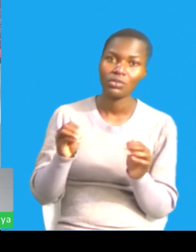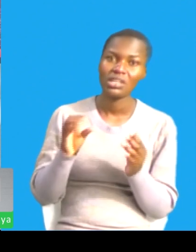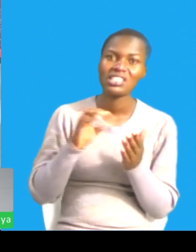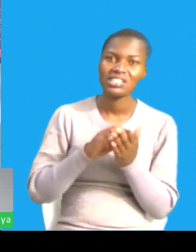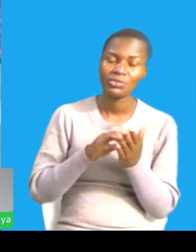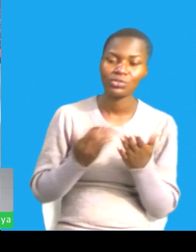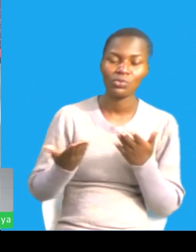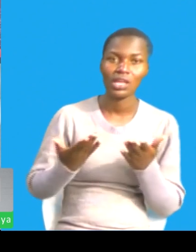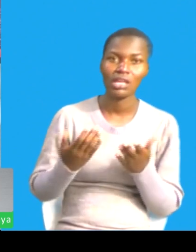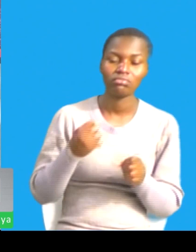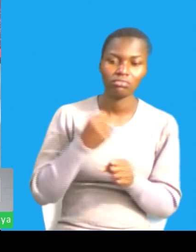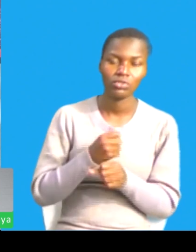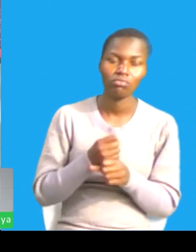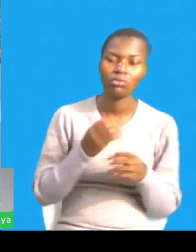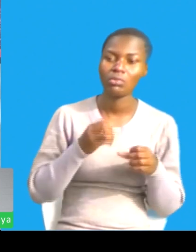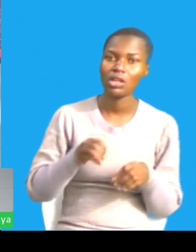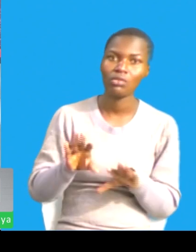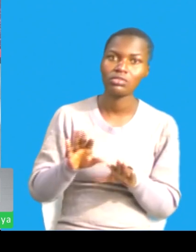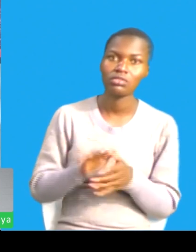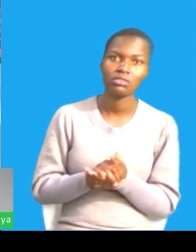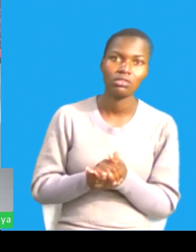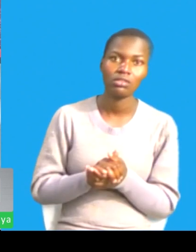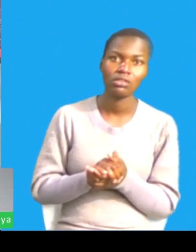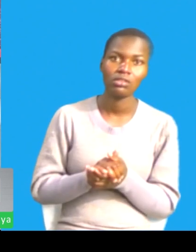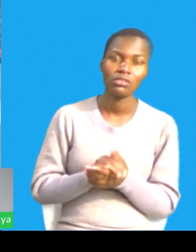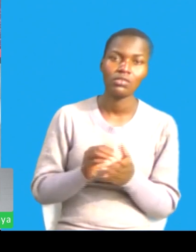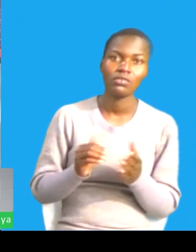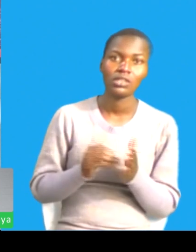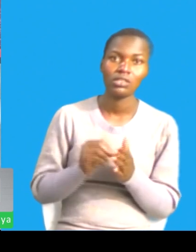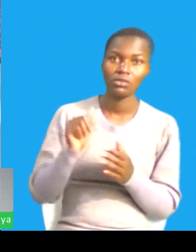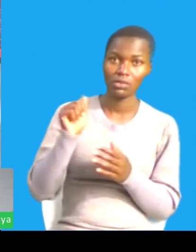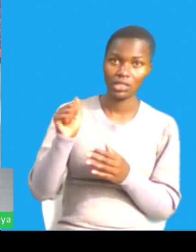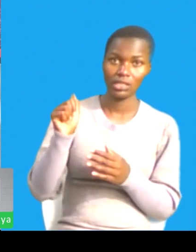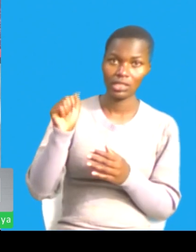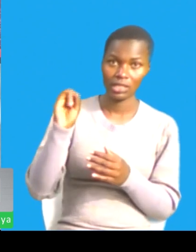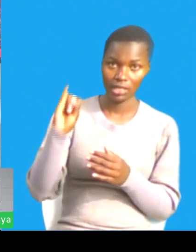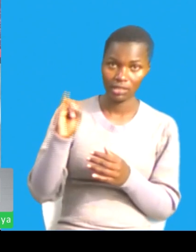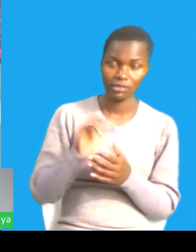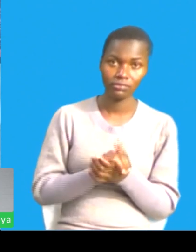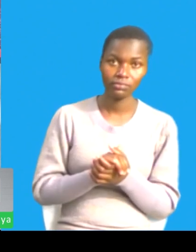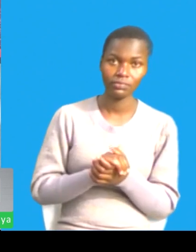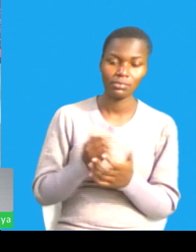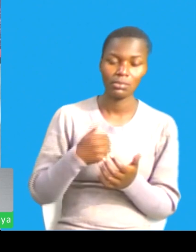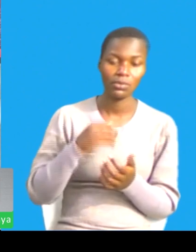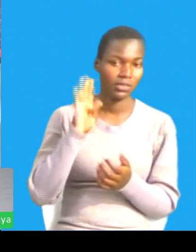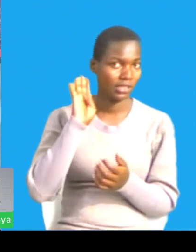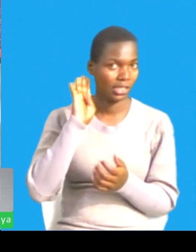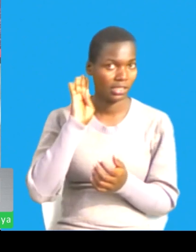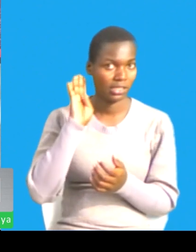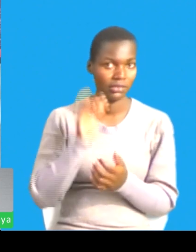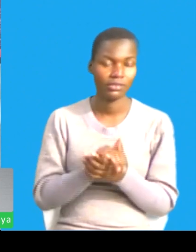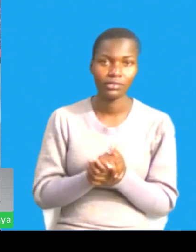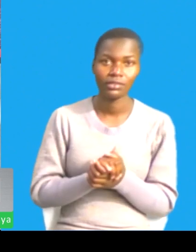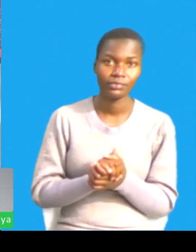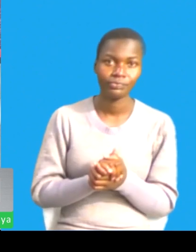Kwa sababu tumefika hizi vitu zinaitwa AI. The other day I was listening to Elon Musk na alikuwa anaogopa sana hii mambo ya machine learning na hizi